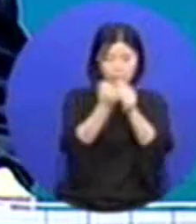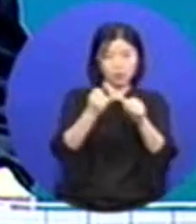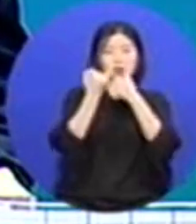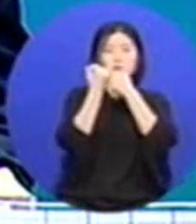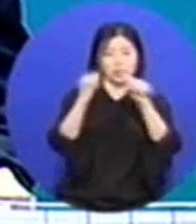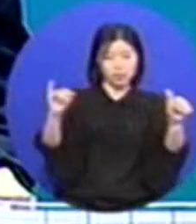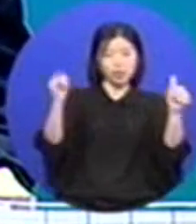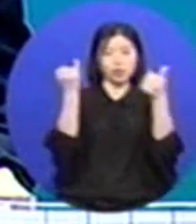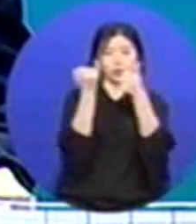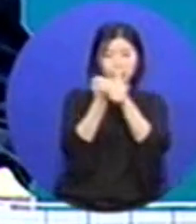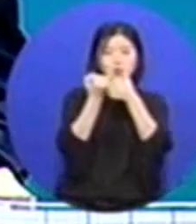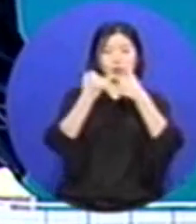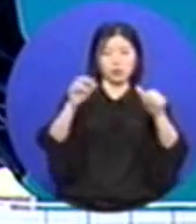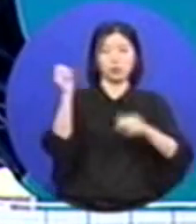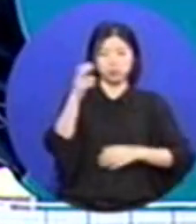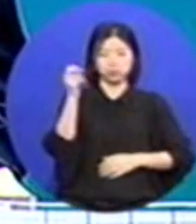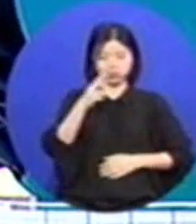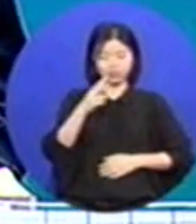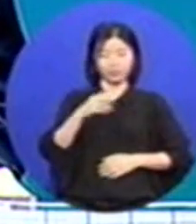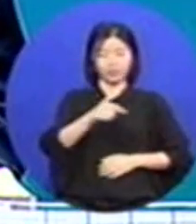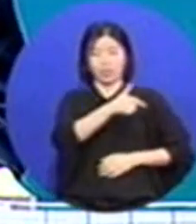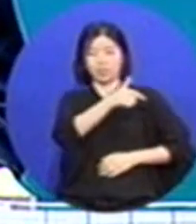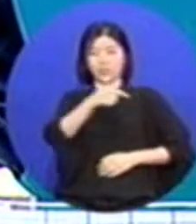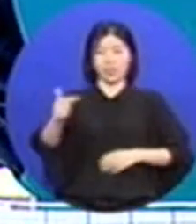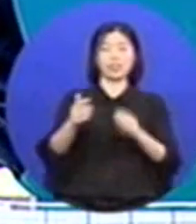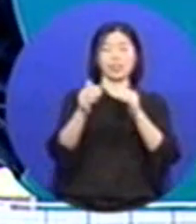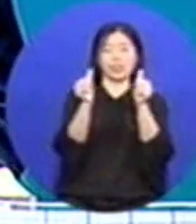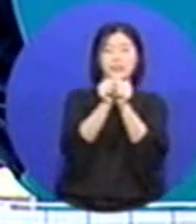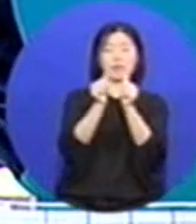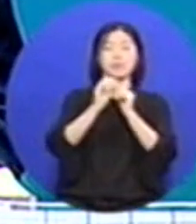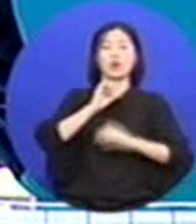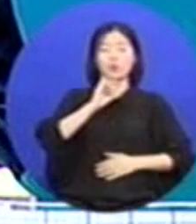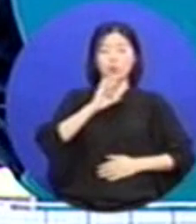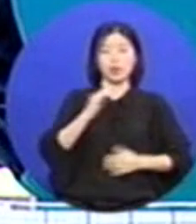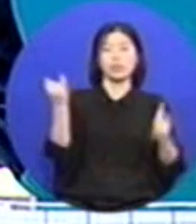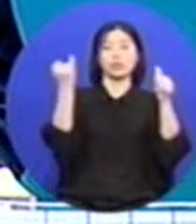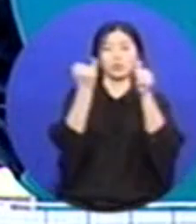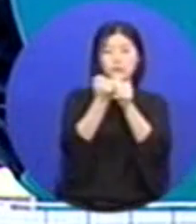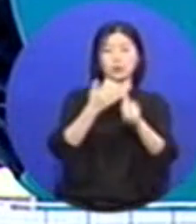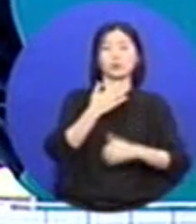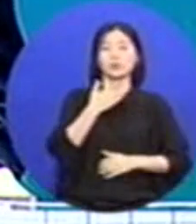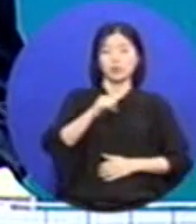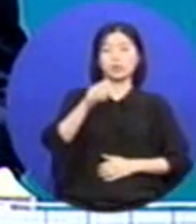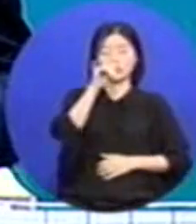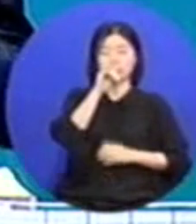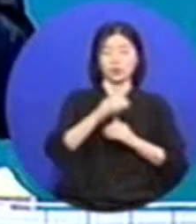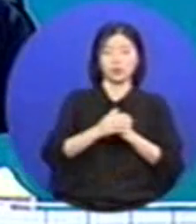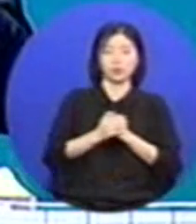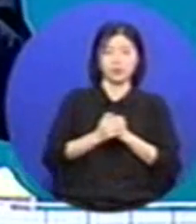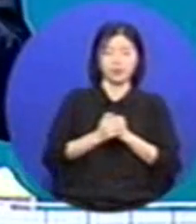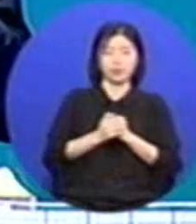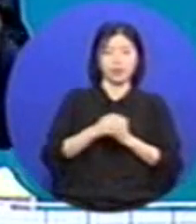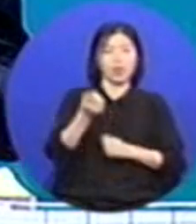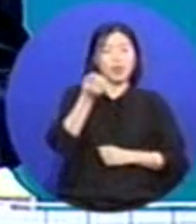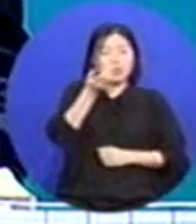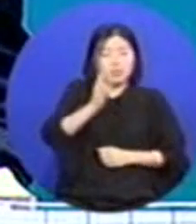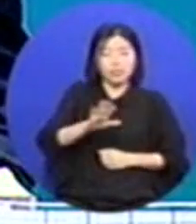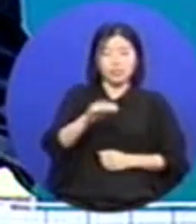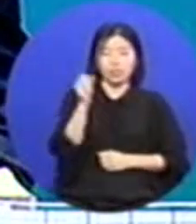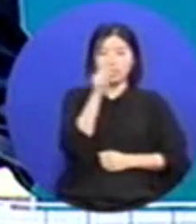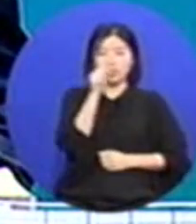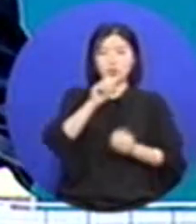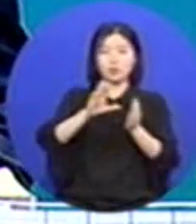했어요 대단한 분들 하고만 결혼 했지요 예 그런데 인터뷰에서 뭐라고